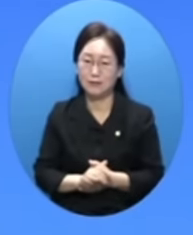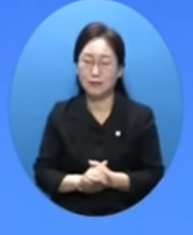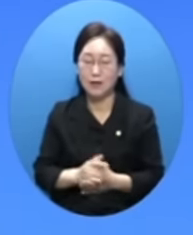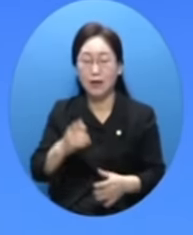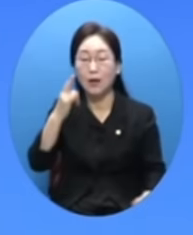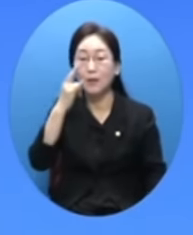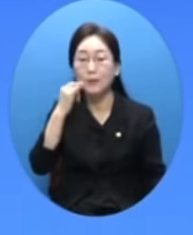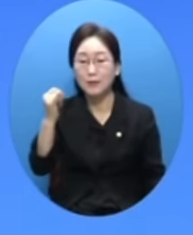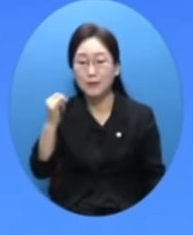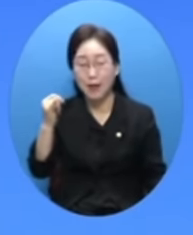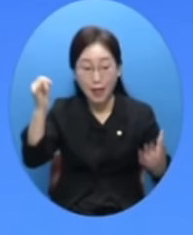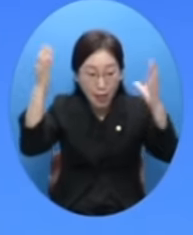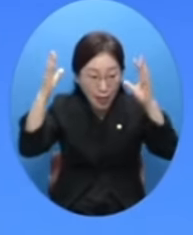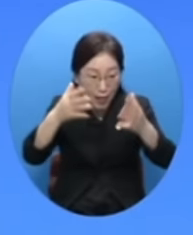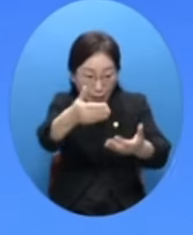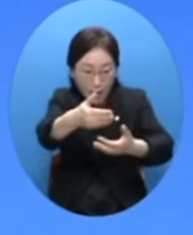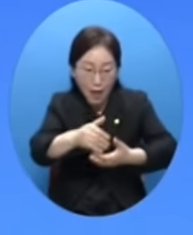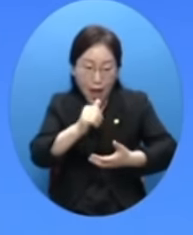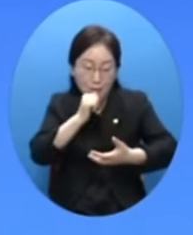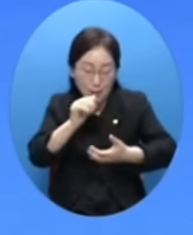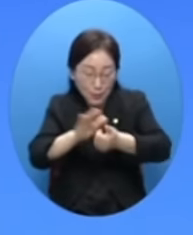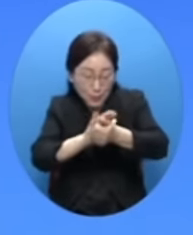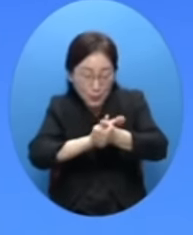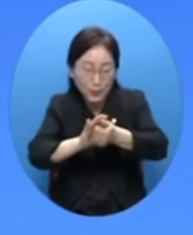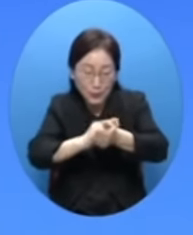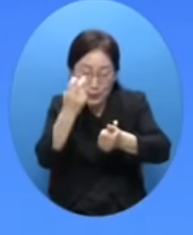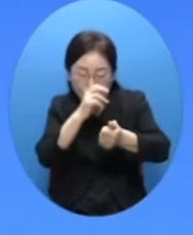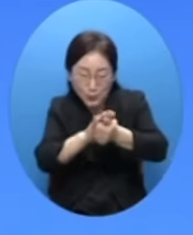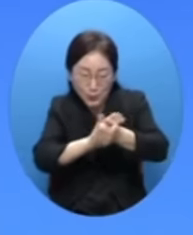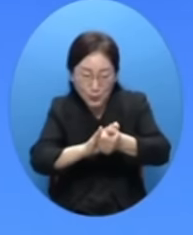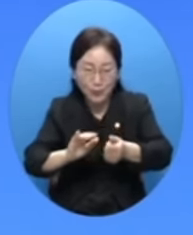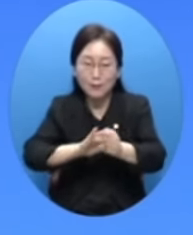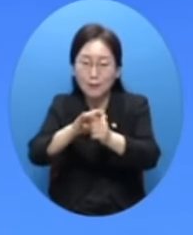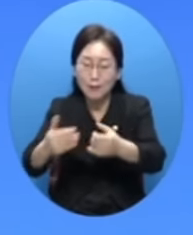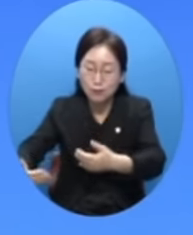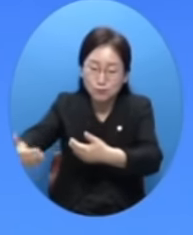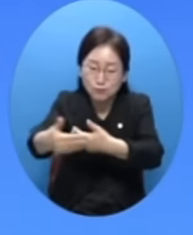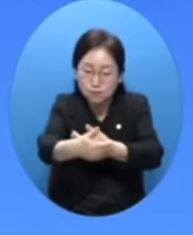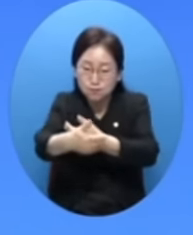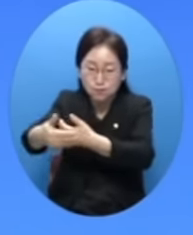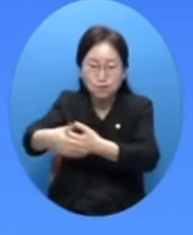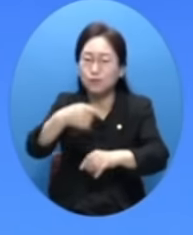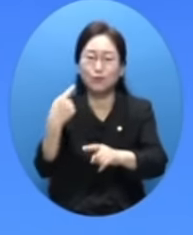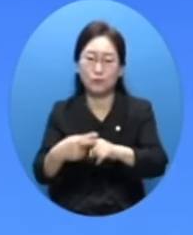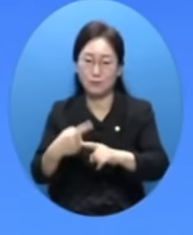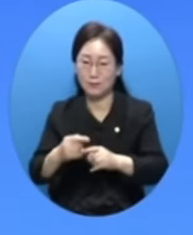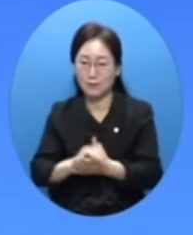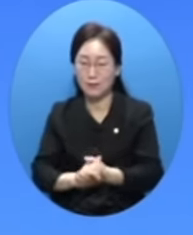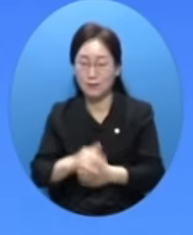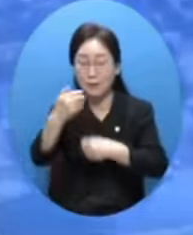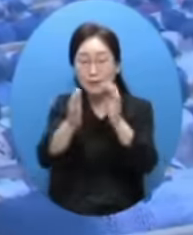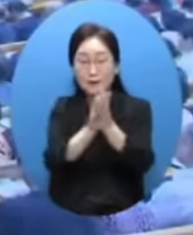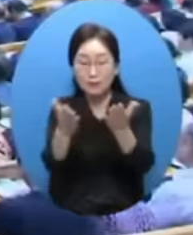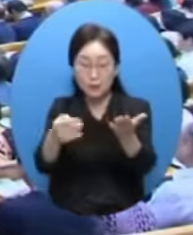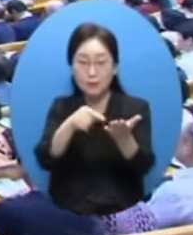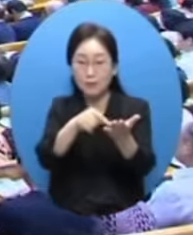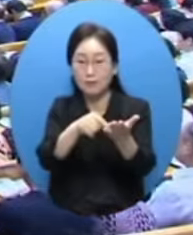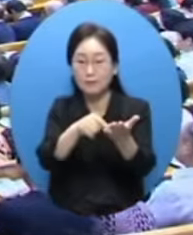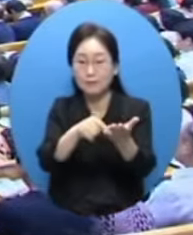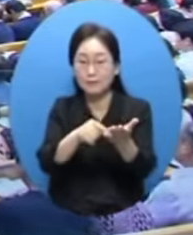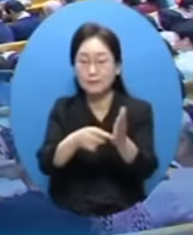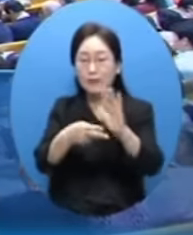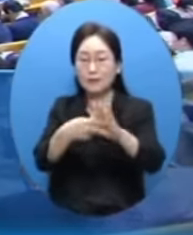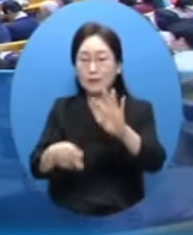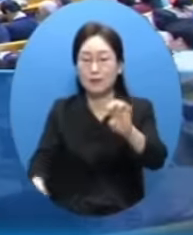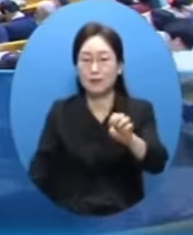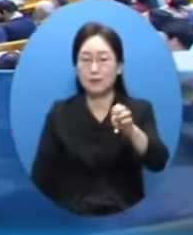어머니가 갓난아이를 돌보듯이 우리를 보살피시고 그 사랑의 품에 우리를 안으시는 것입니다. 성경 이사야